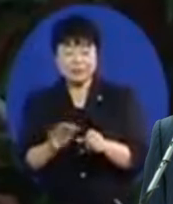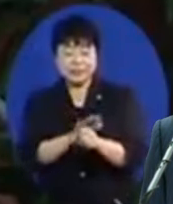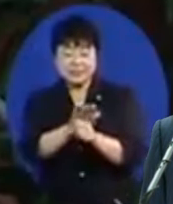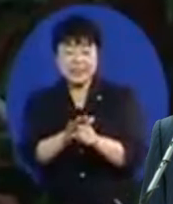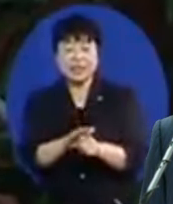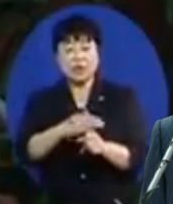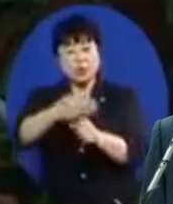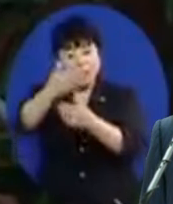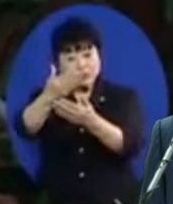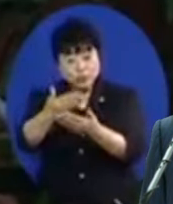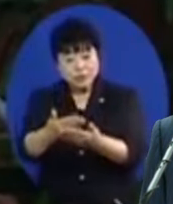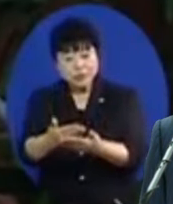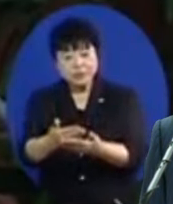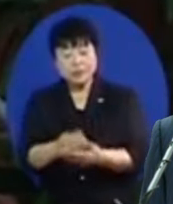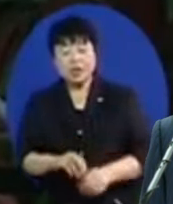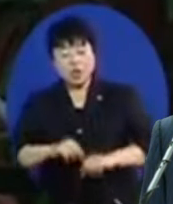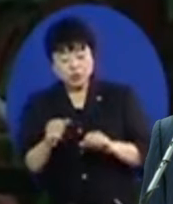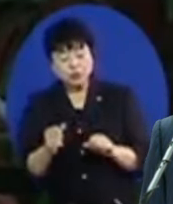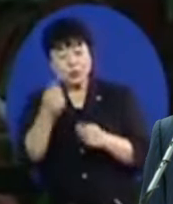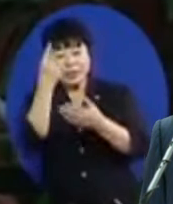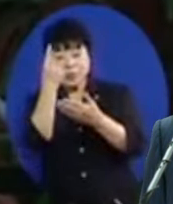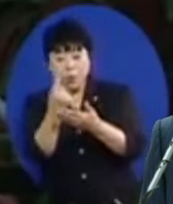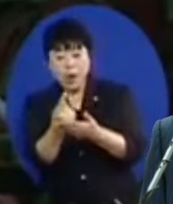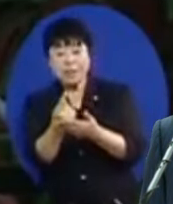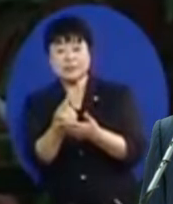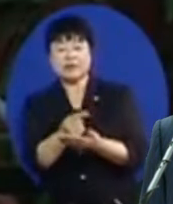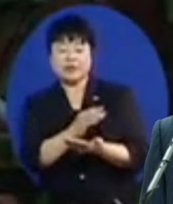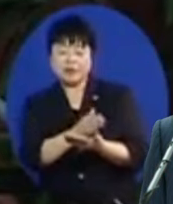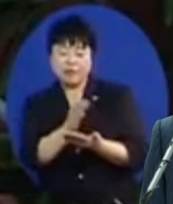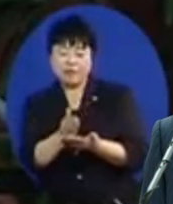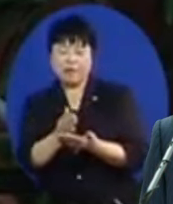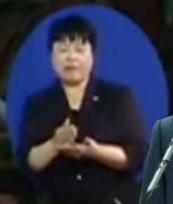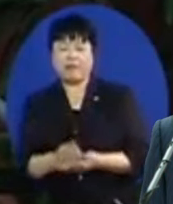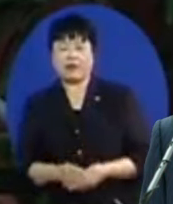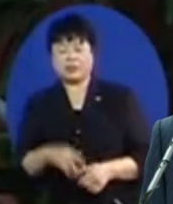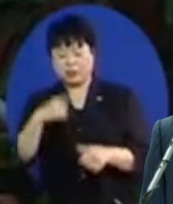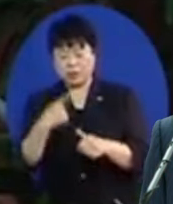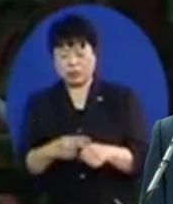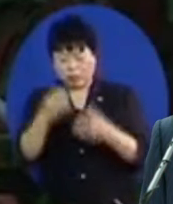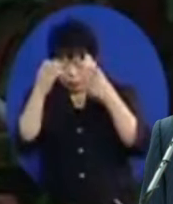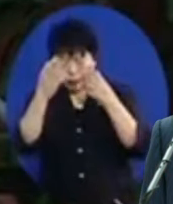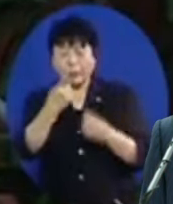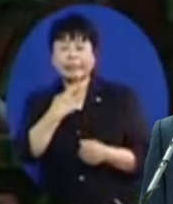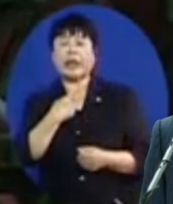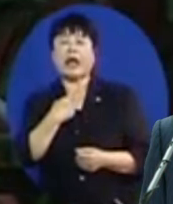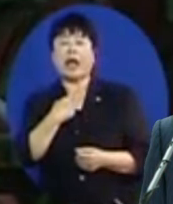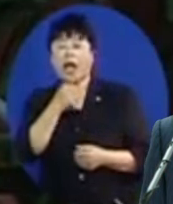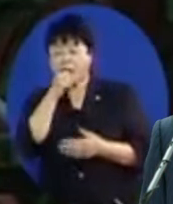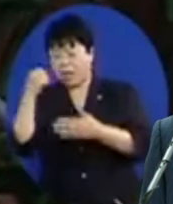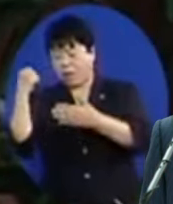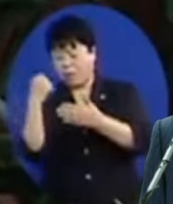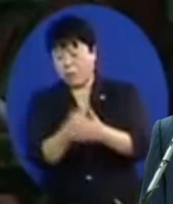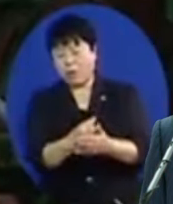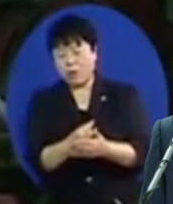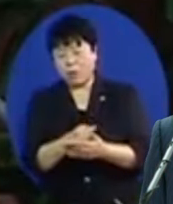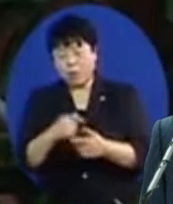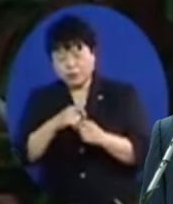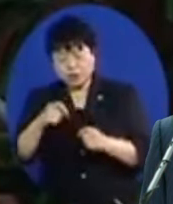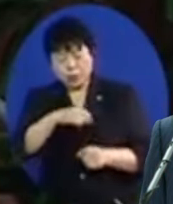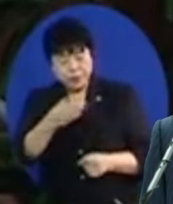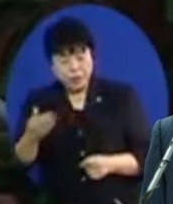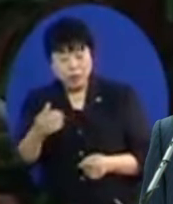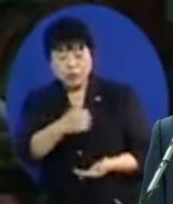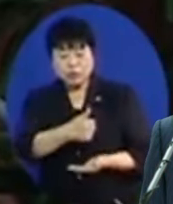사랑으로 보냈지만 순종해서 와서 온갖 모욕과 고통을 당하시고 못에 박혀 몸짓고 피 흘려 죽으신